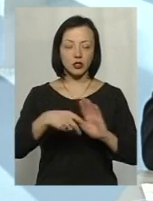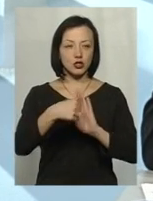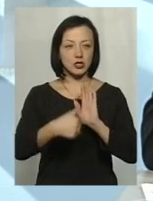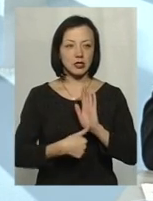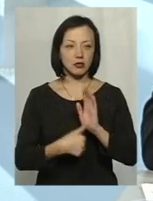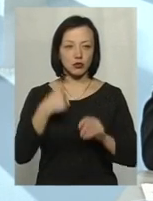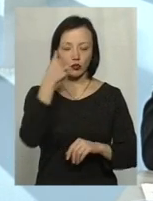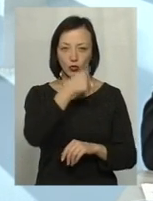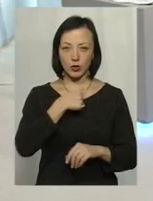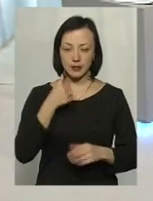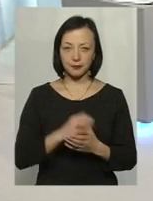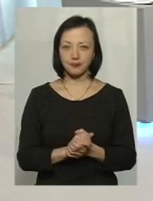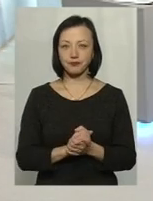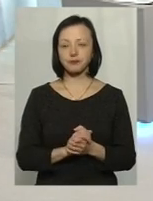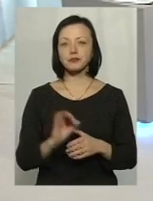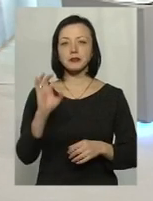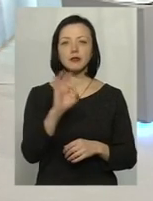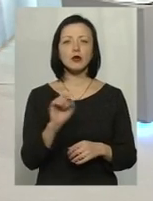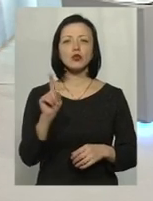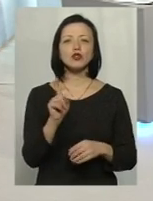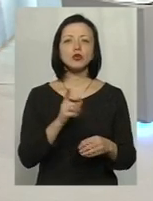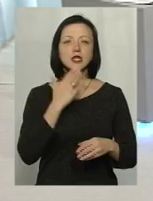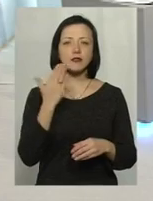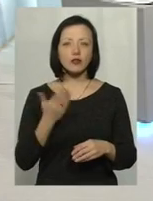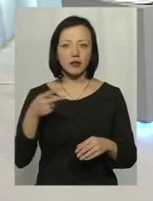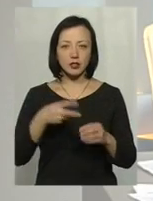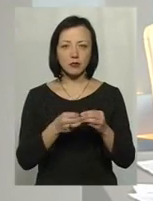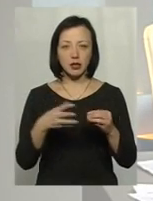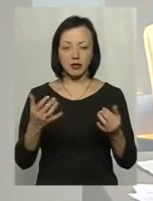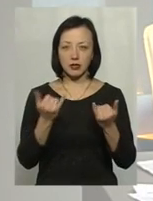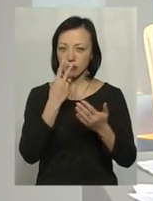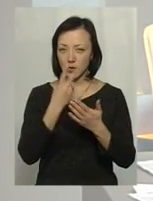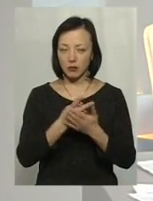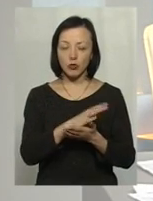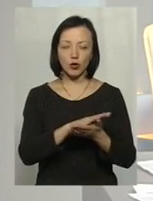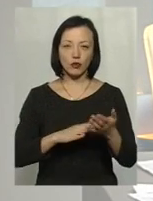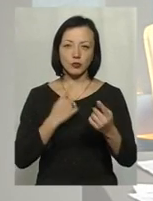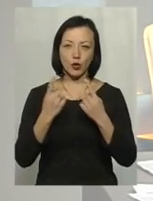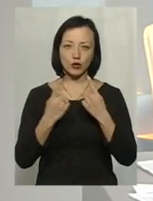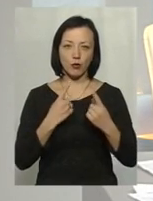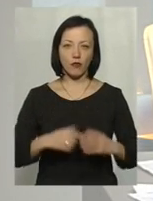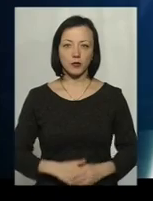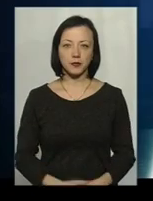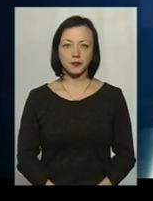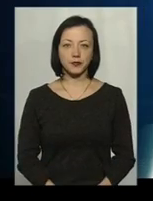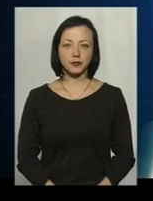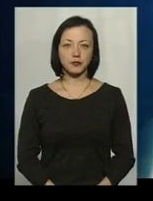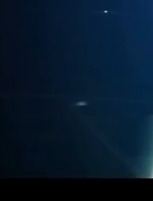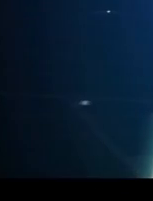році. Власне, про що звітували в 2015-му, поглянемо зараз, а далі продовжимо розмову. Давайте.